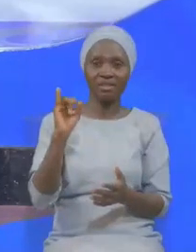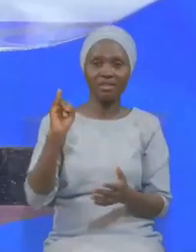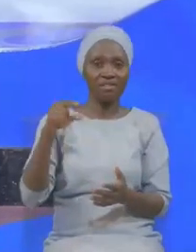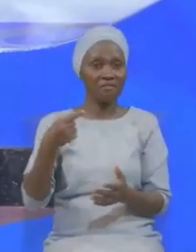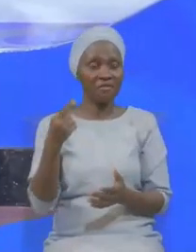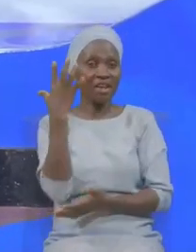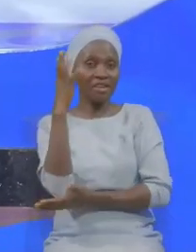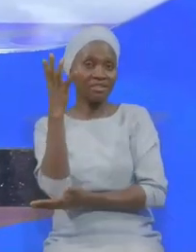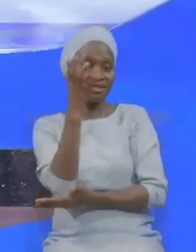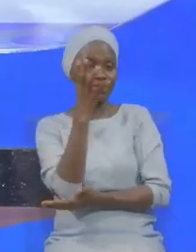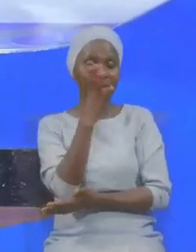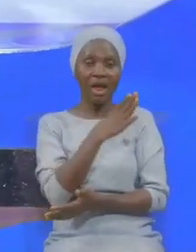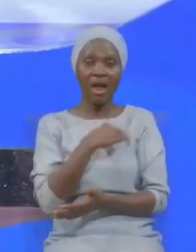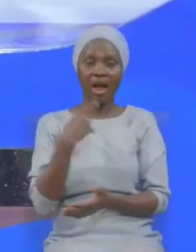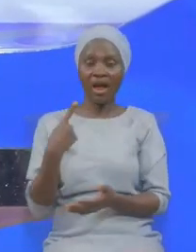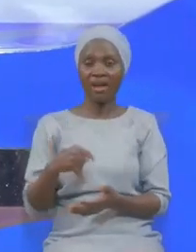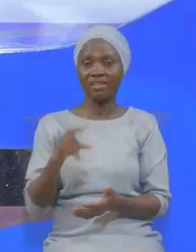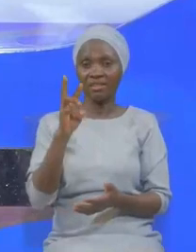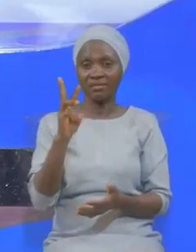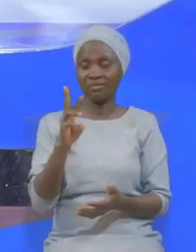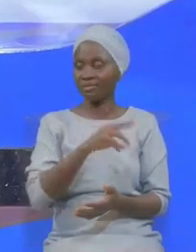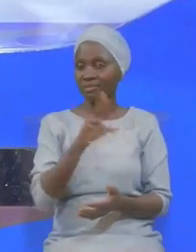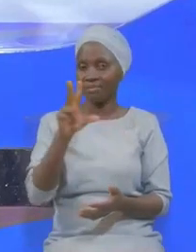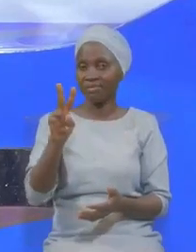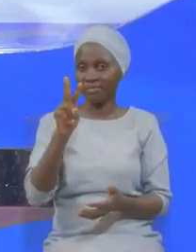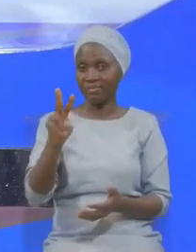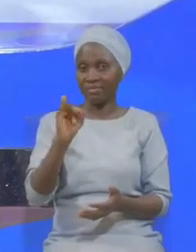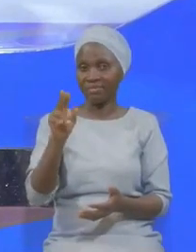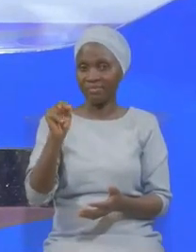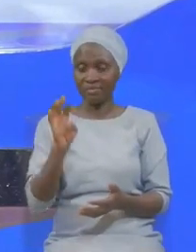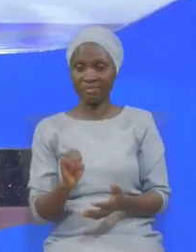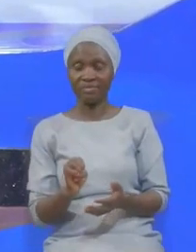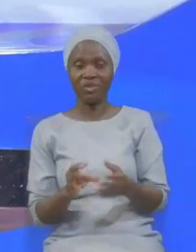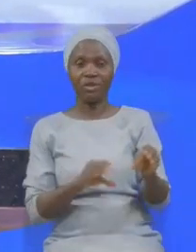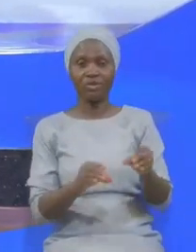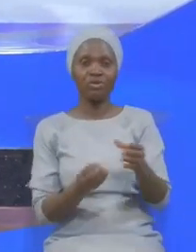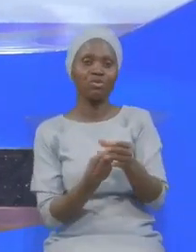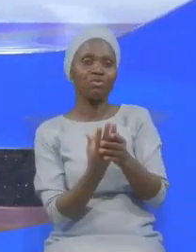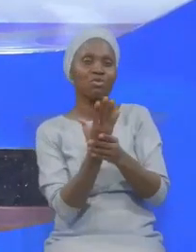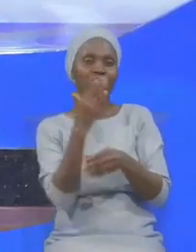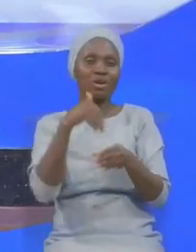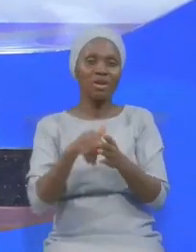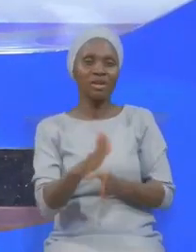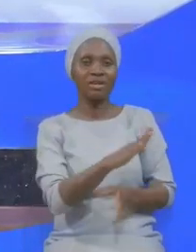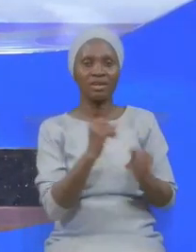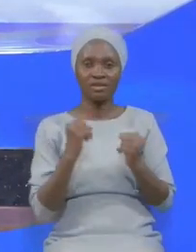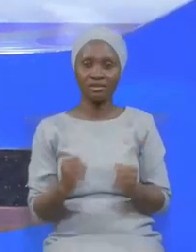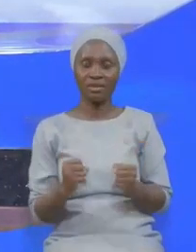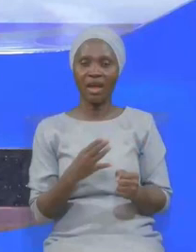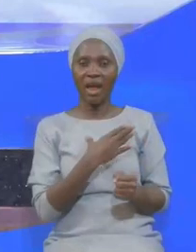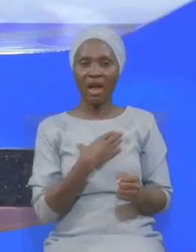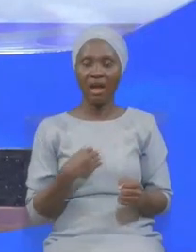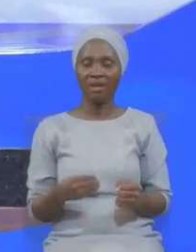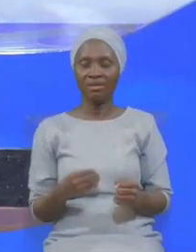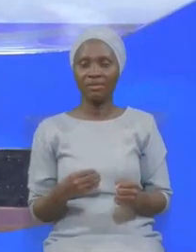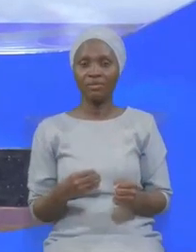car les arbres porteront leurs fruits, vous porterez de fruits. Le figuier et la vigne donneront leur richesse. Et vous,